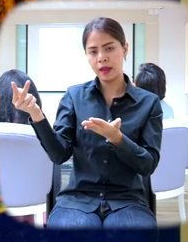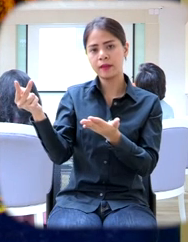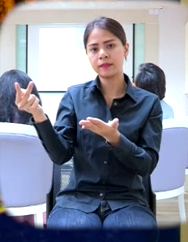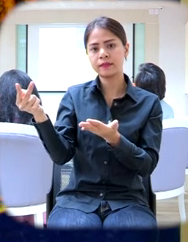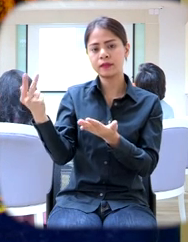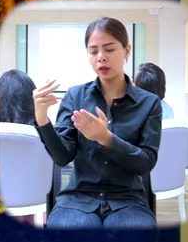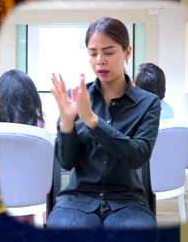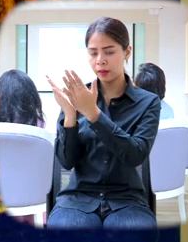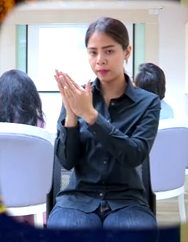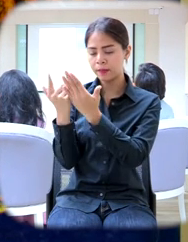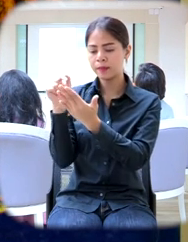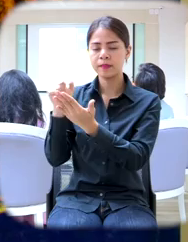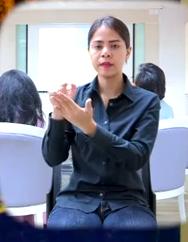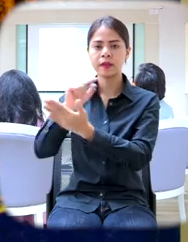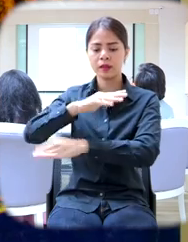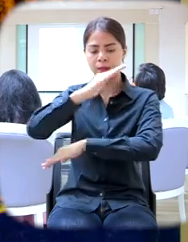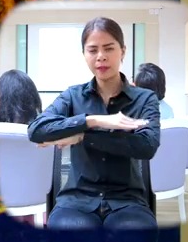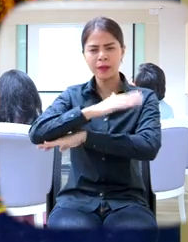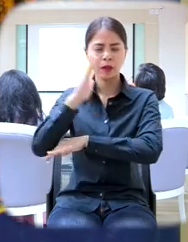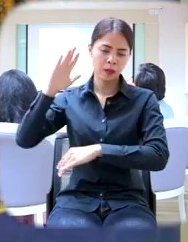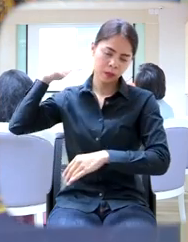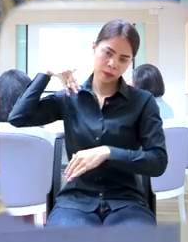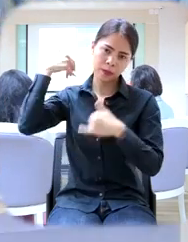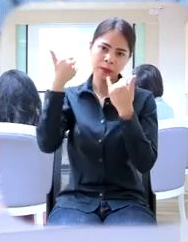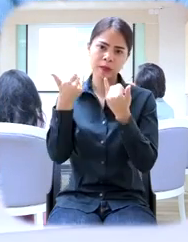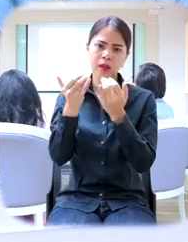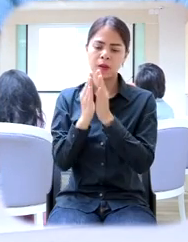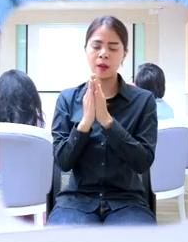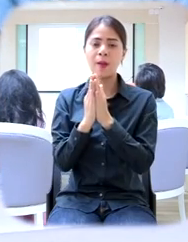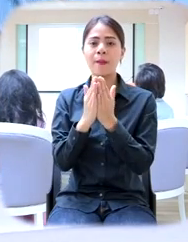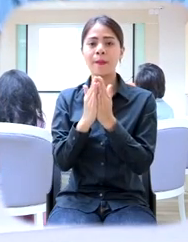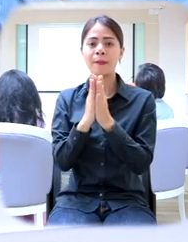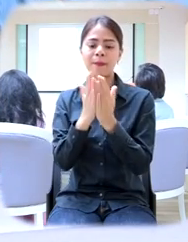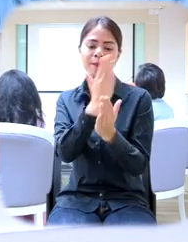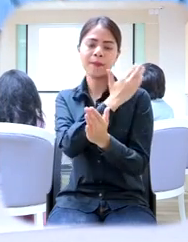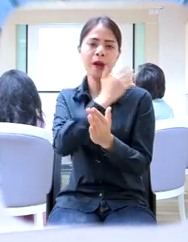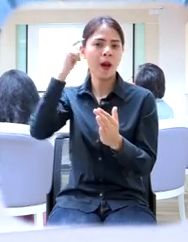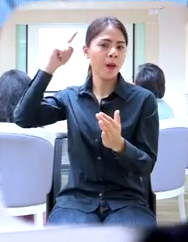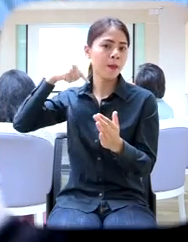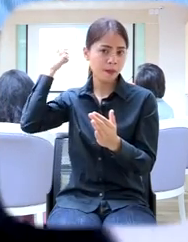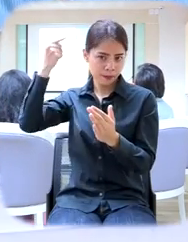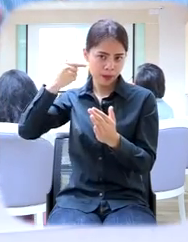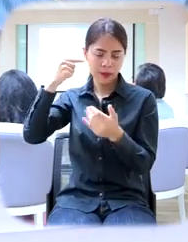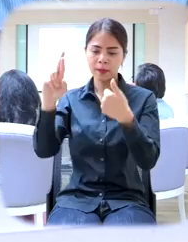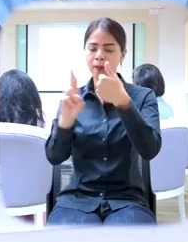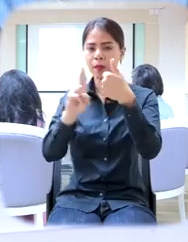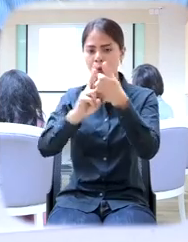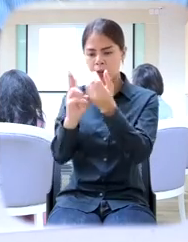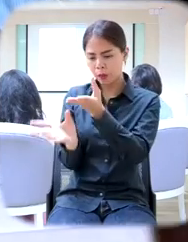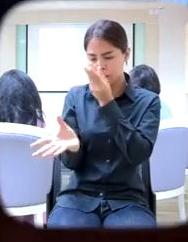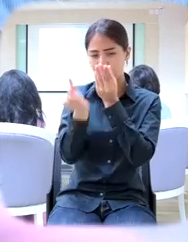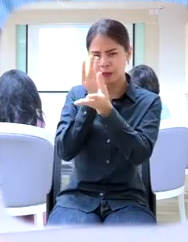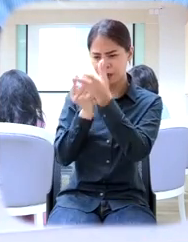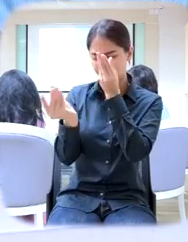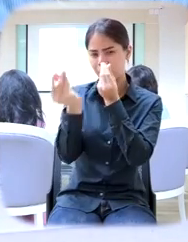านะฮะก็คืออาจารย์แม่ชีสุภาพันธ์นะครับรองศาสตราจารย์ดร.สุภาพันธ์ณบางช้างนะครับก็ได้มาศึกษาแล้ว